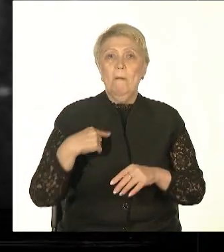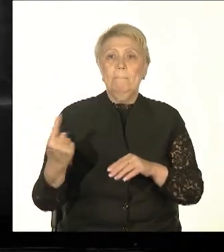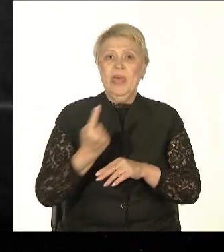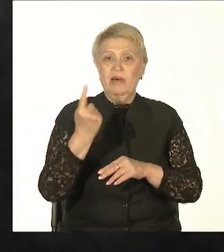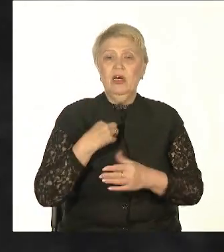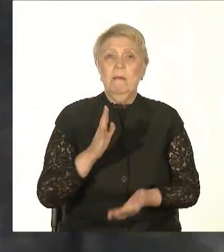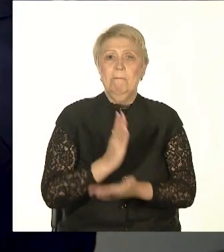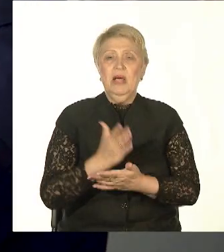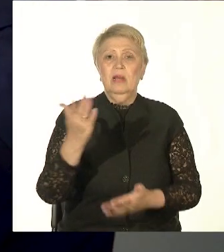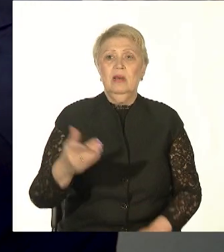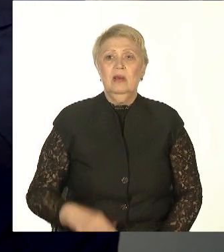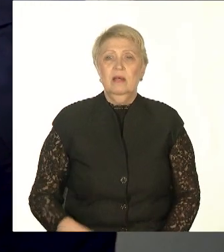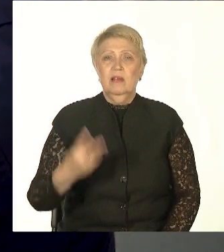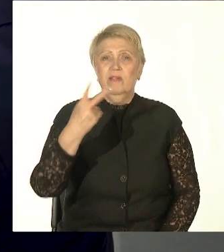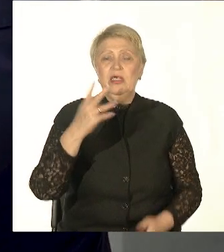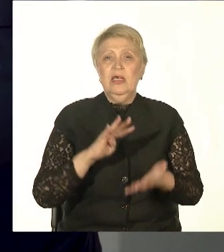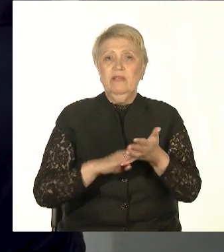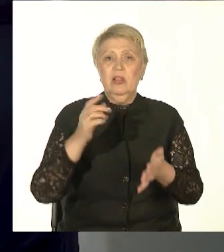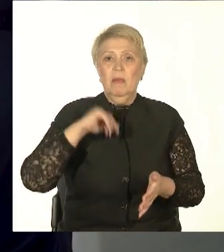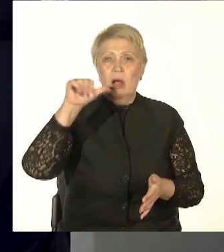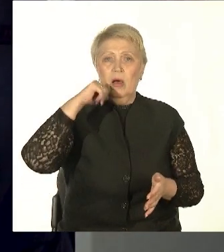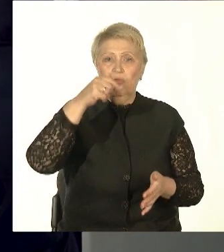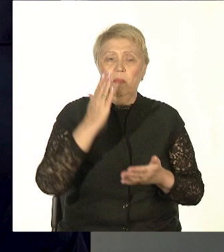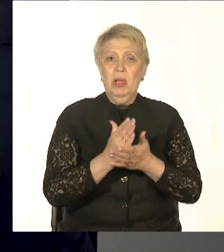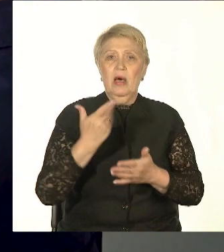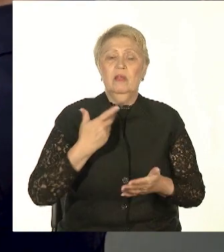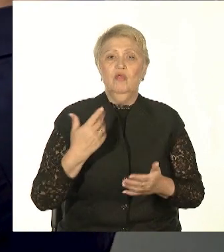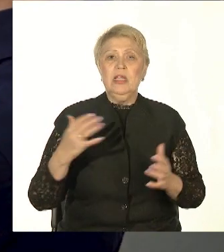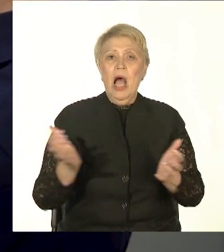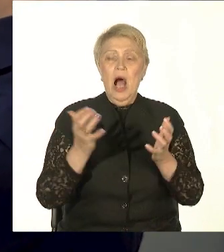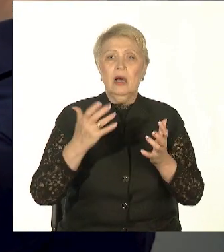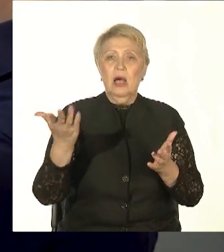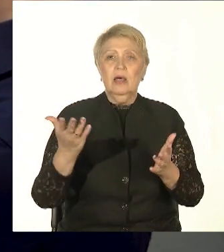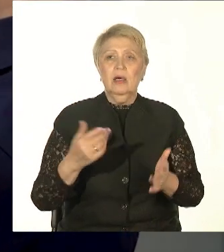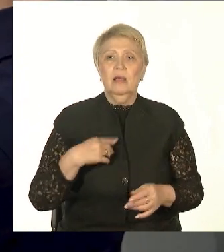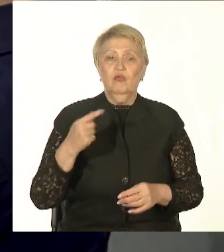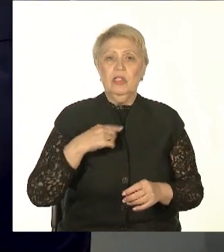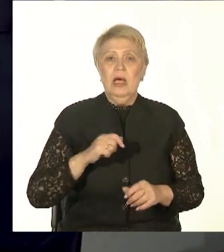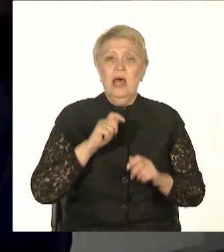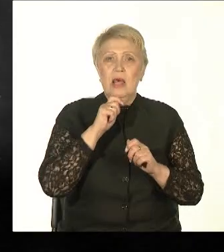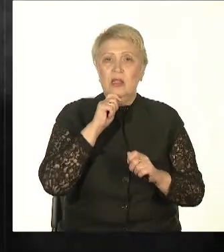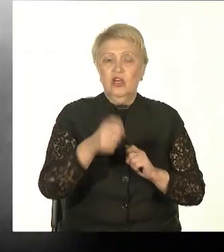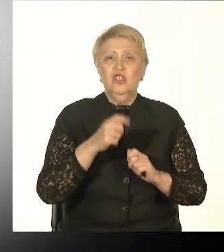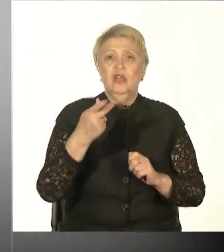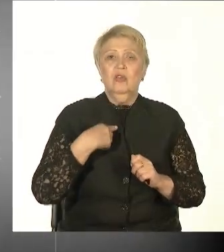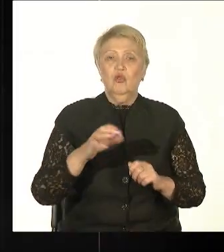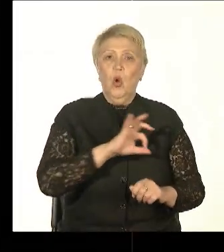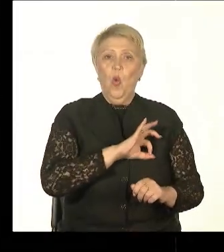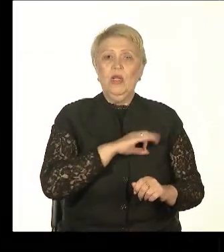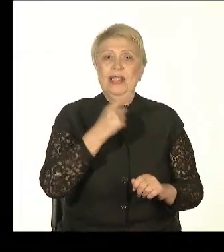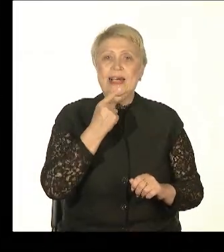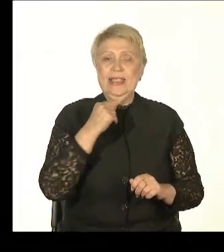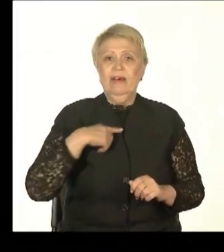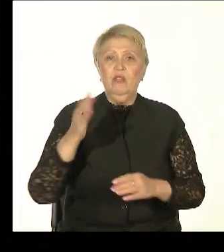первыми. Вот в 29-м году пограничная охрана Дальнего Востока впервые в стране была награждена орденом Красного Знамени. Спустя 10